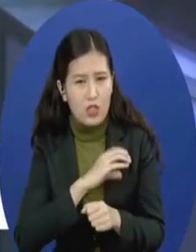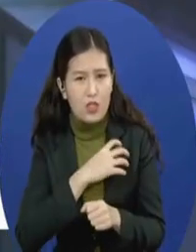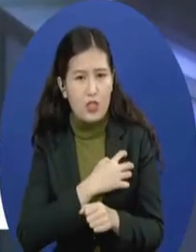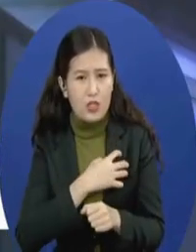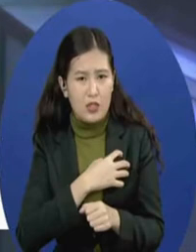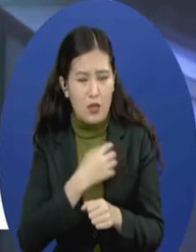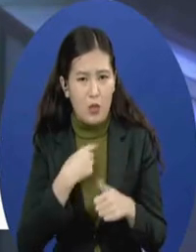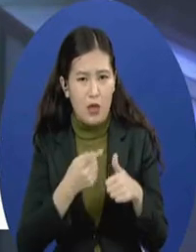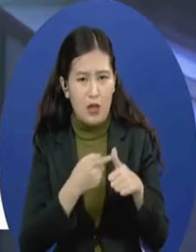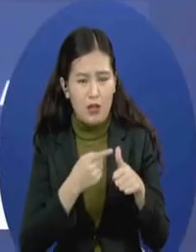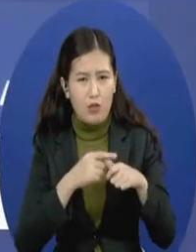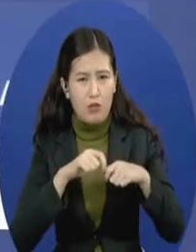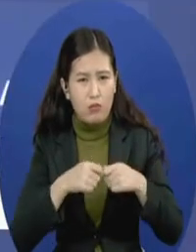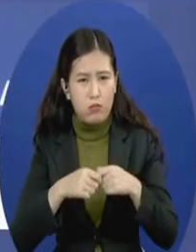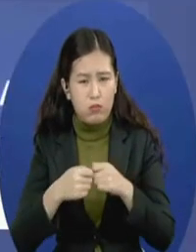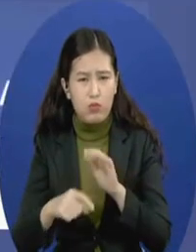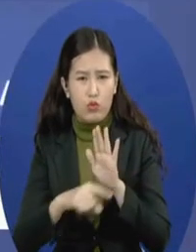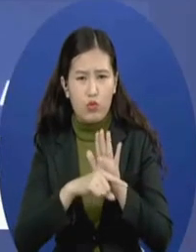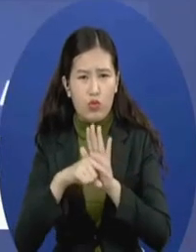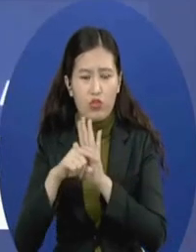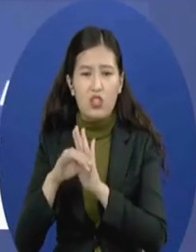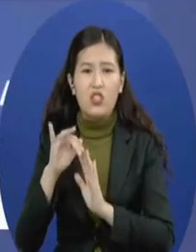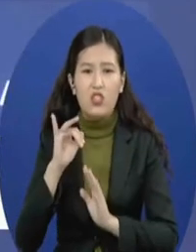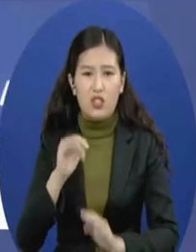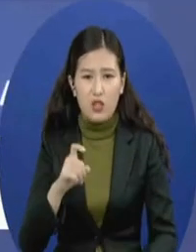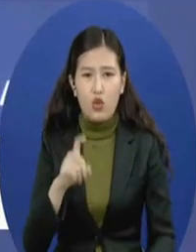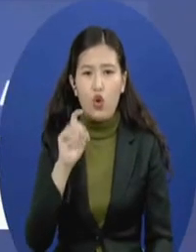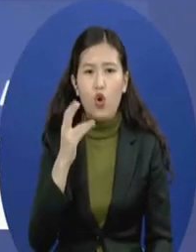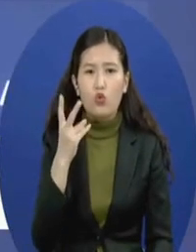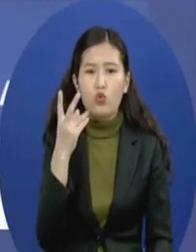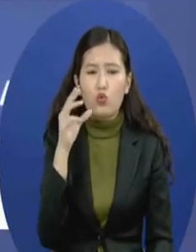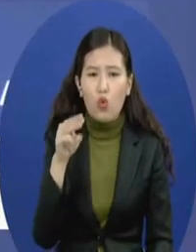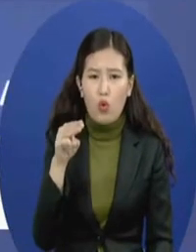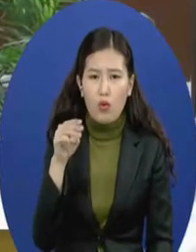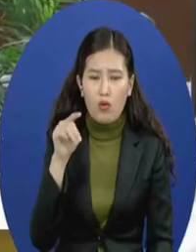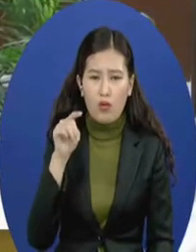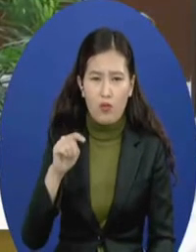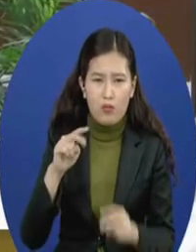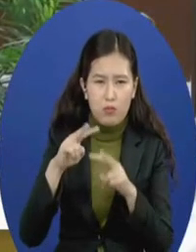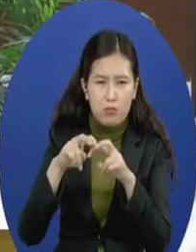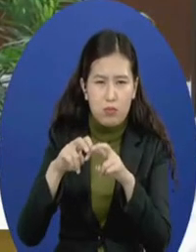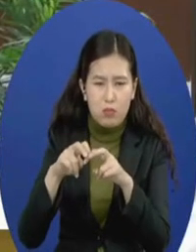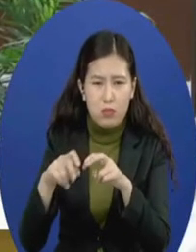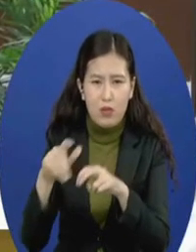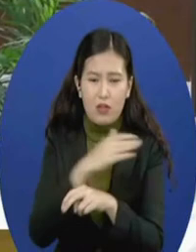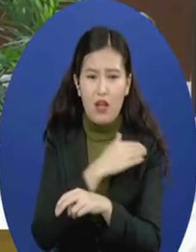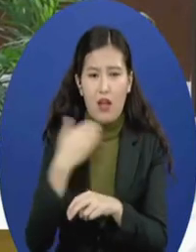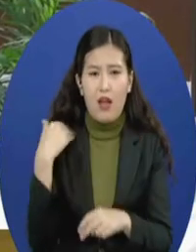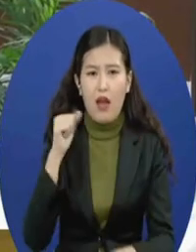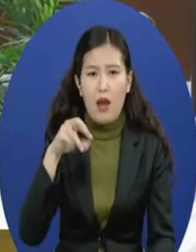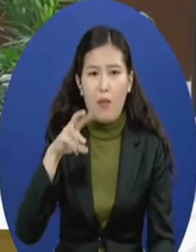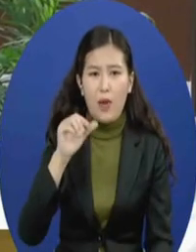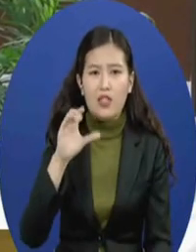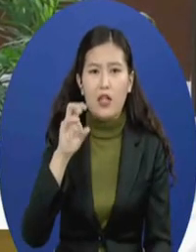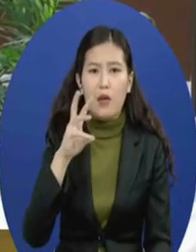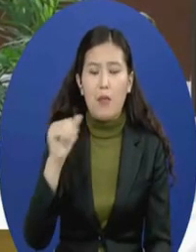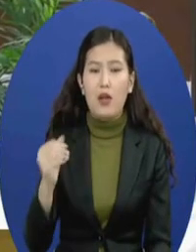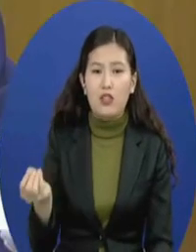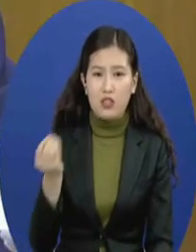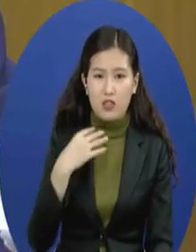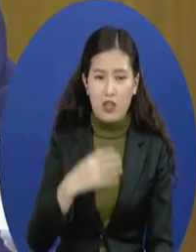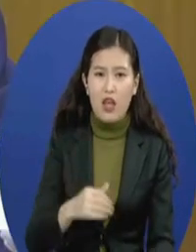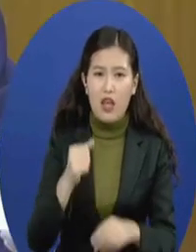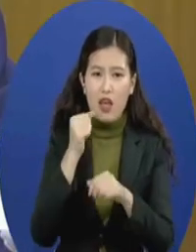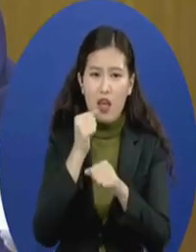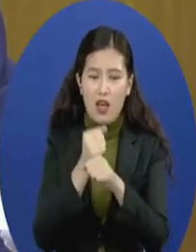сөрөг үр дагаврыг үүсгэж байна гэдгийг халдвар төвчин судлалын үндэсний төвийн тандалт судалгааны албаны дарга Амсалмаа хэллээ. Ажлын эсхийн гишүүд эмч нарын